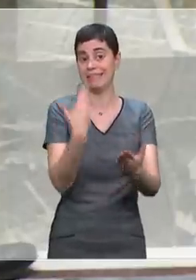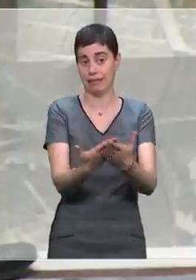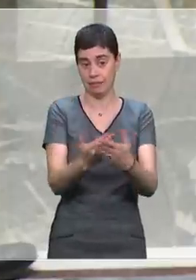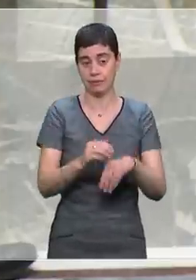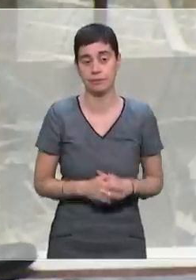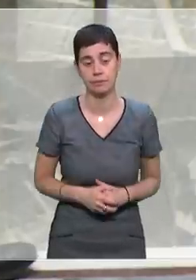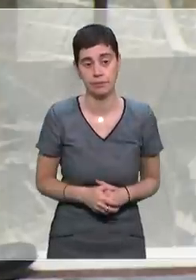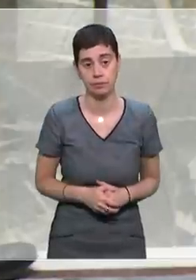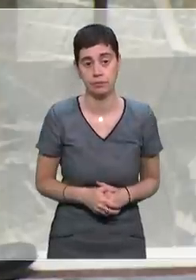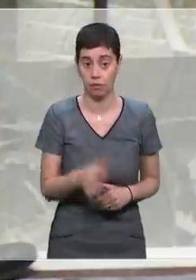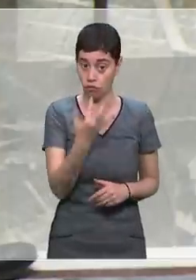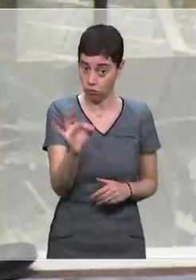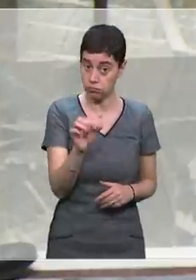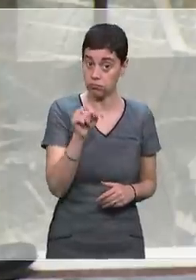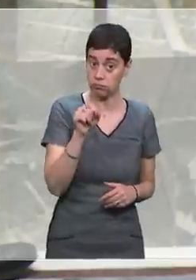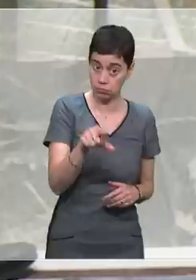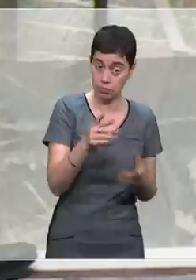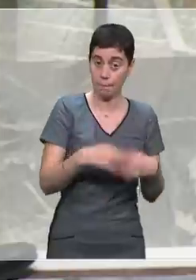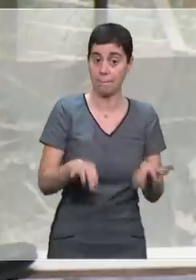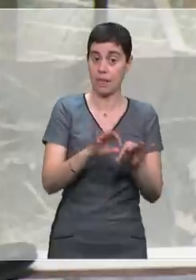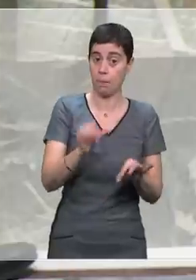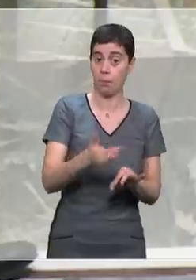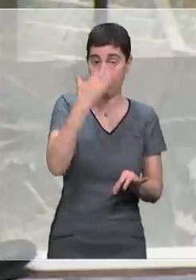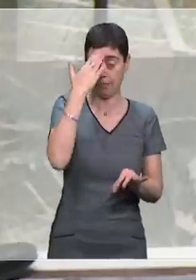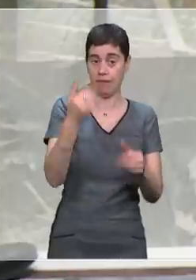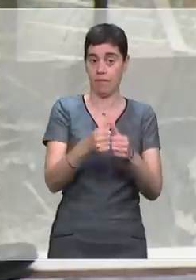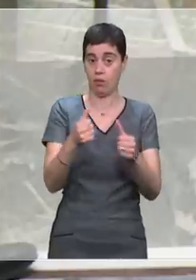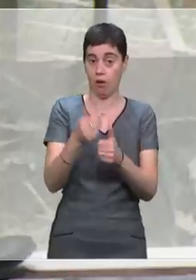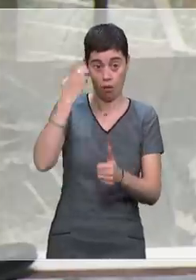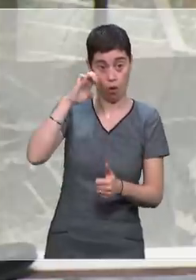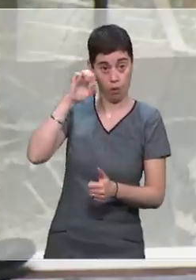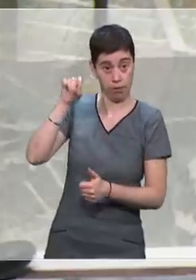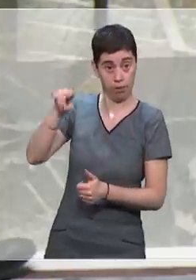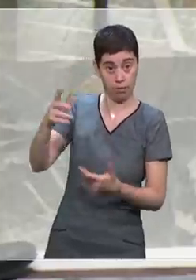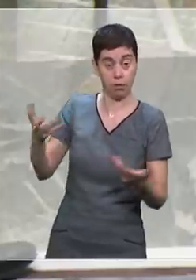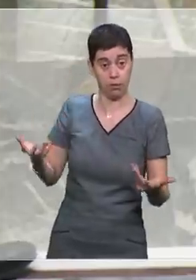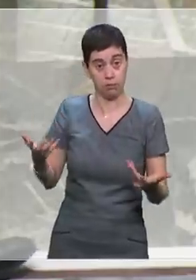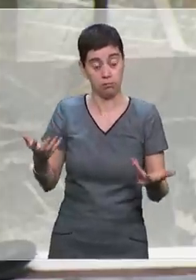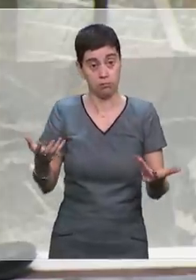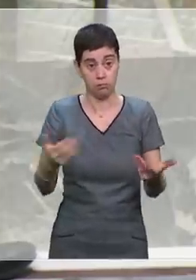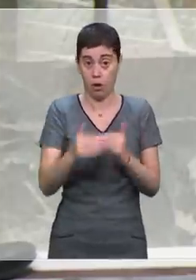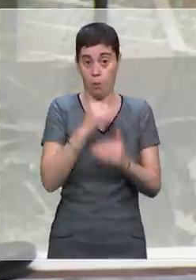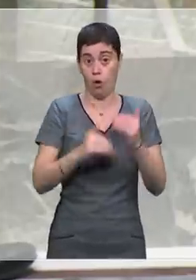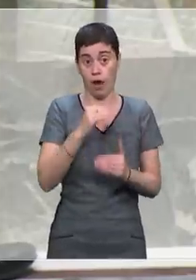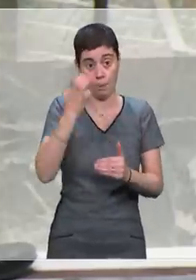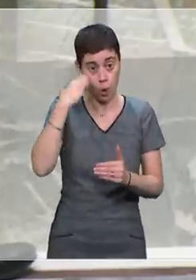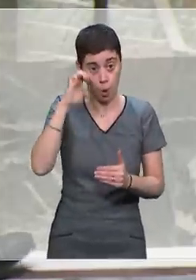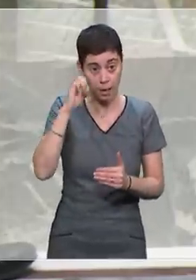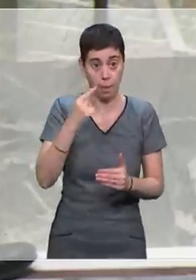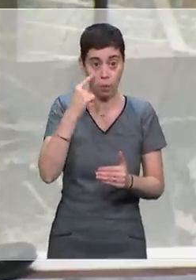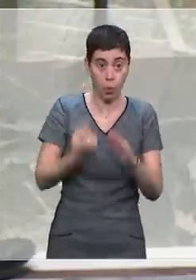que la France reste le pays premier contributeur en Europe au programme européen